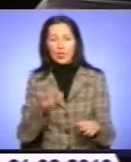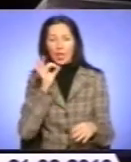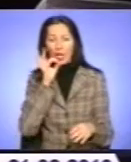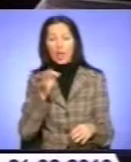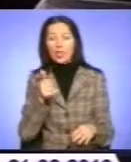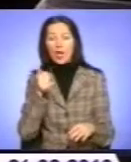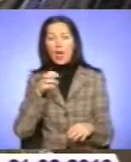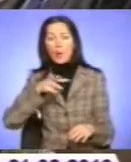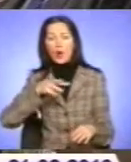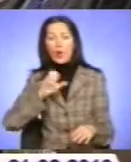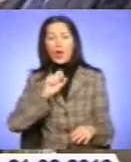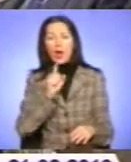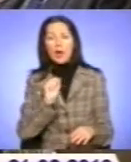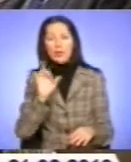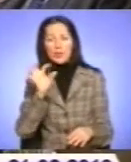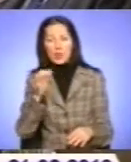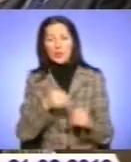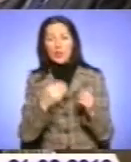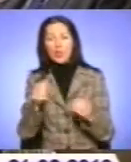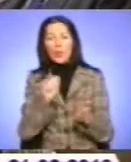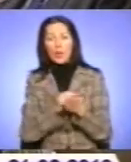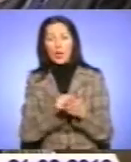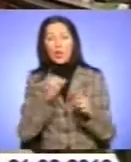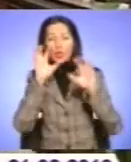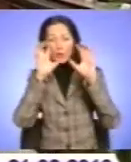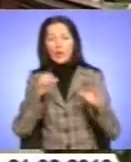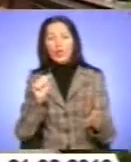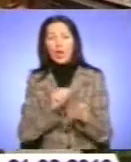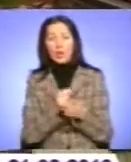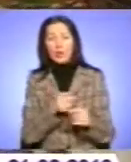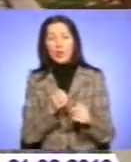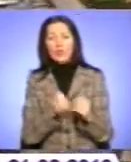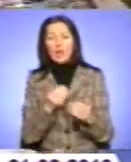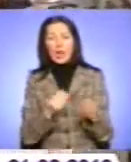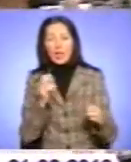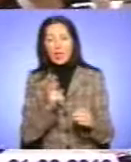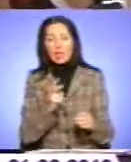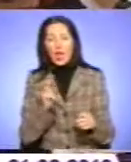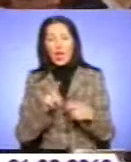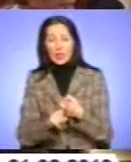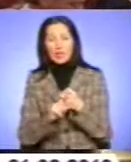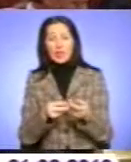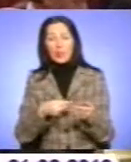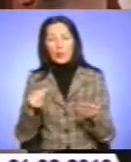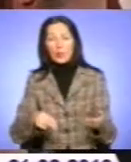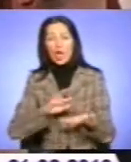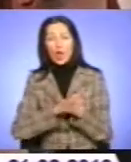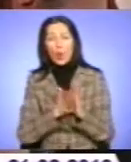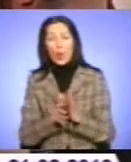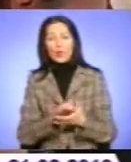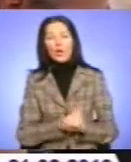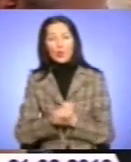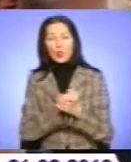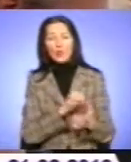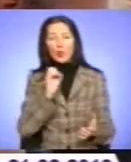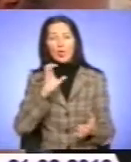пакет законодавчих актів, від ухвалення яких залежить виконання Україною умов, необхідних для підписання угоди про асоціацію з ЄС. Каже, блокування роботи Верховної